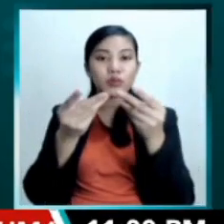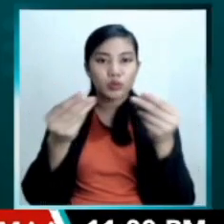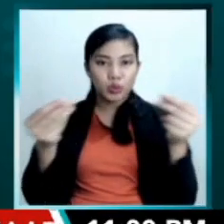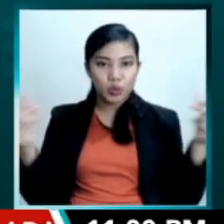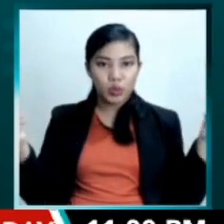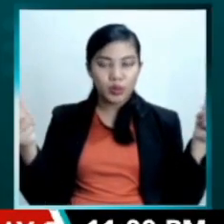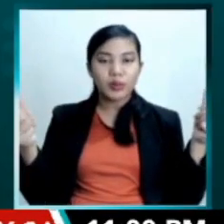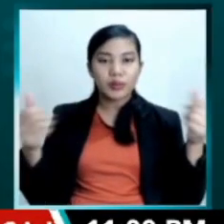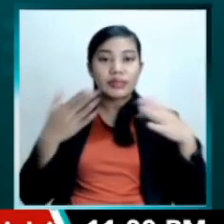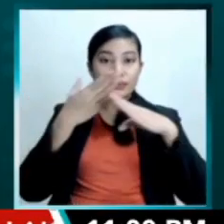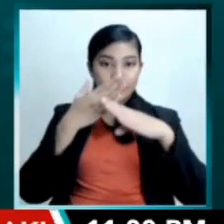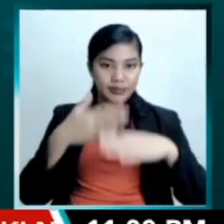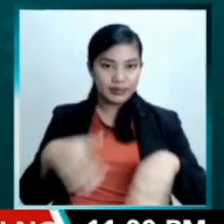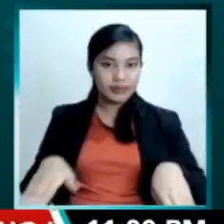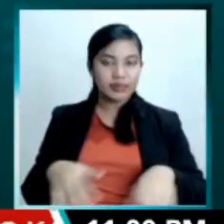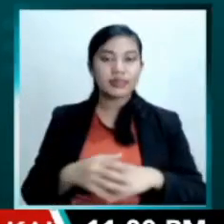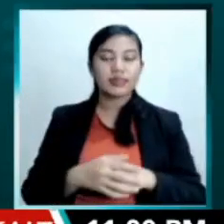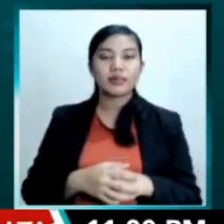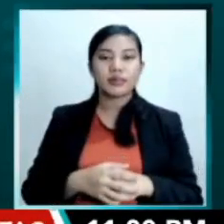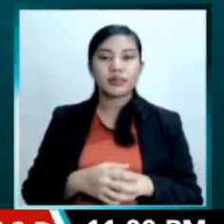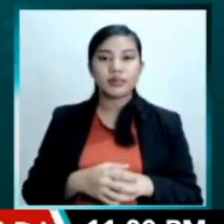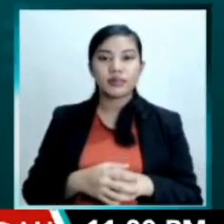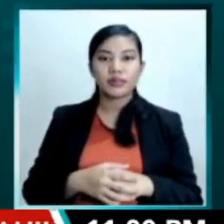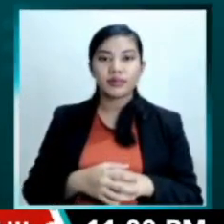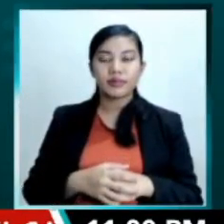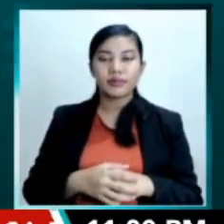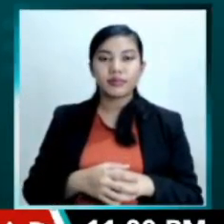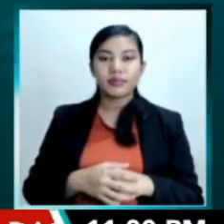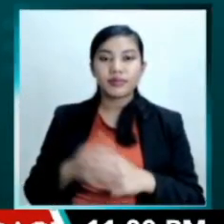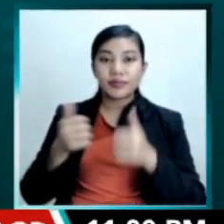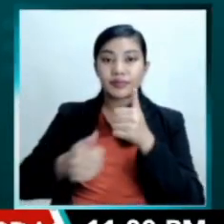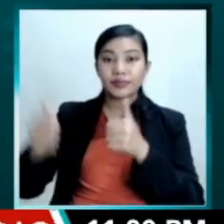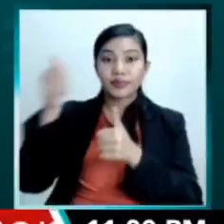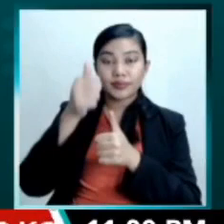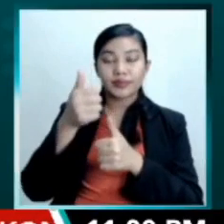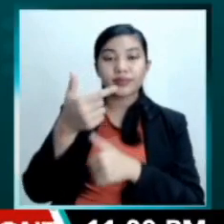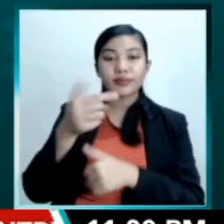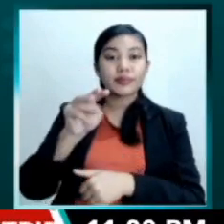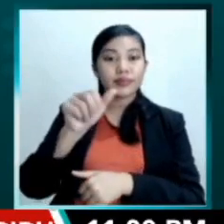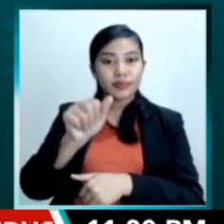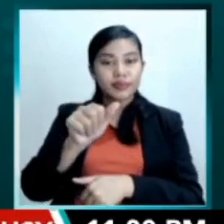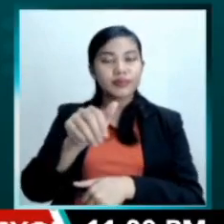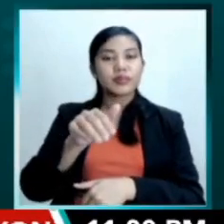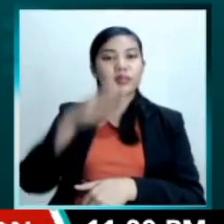paraan. Nakikiusap din ng pamunuan ng network sa fans, supporters